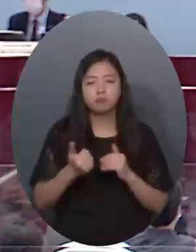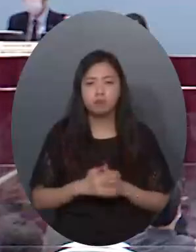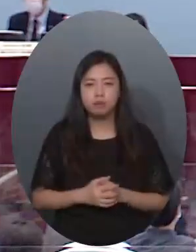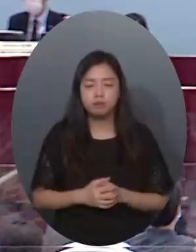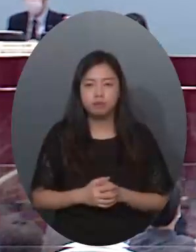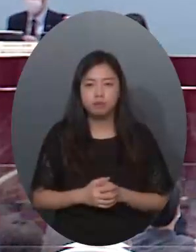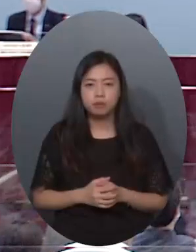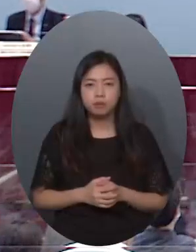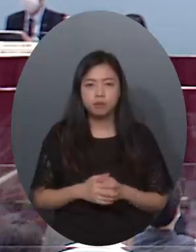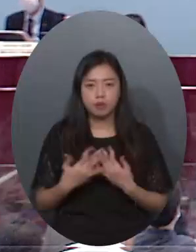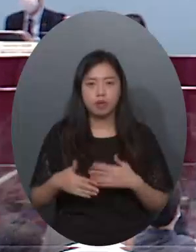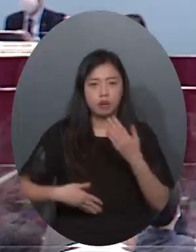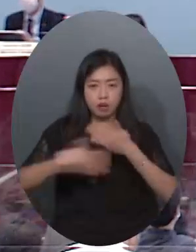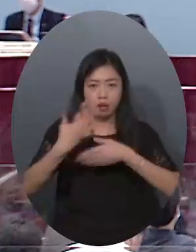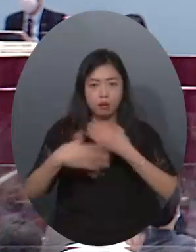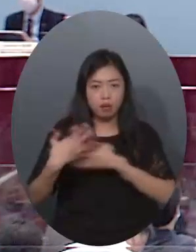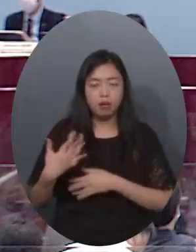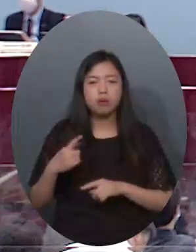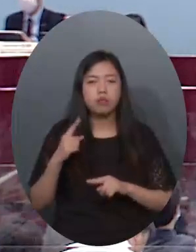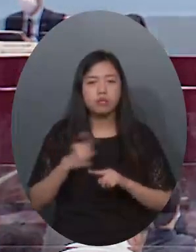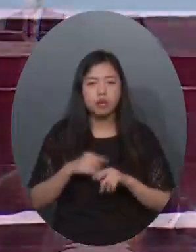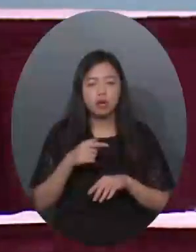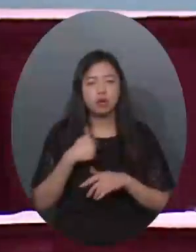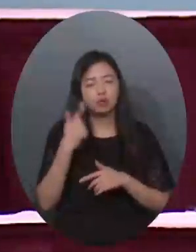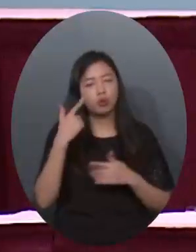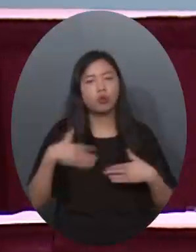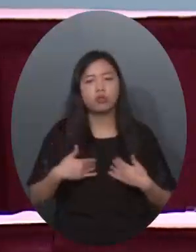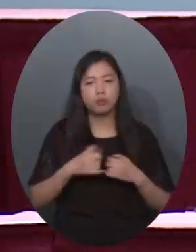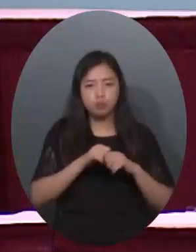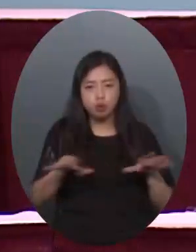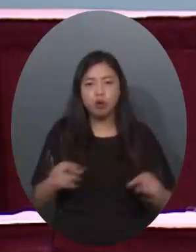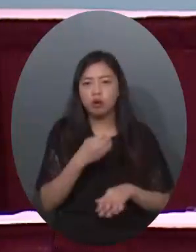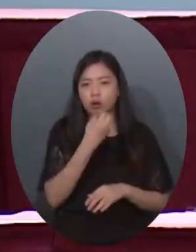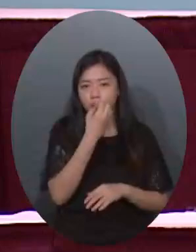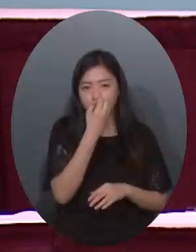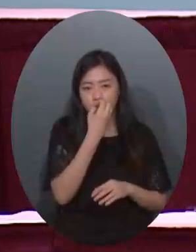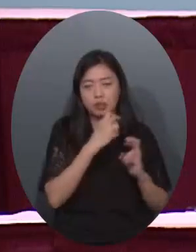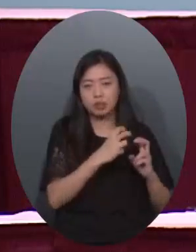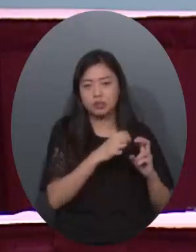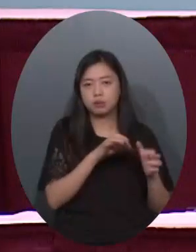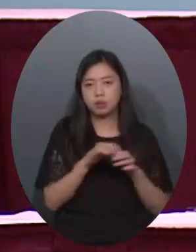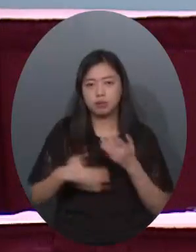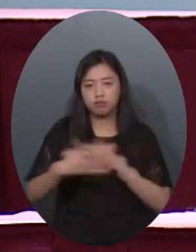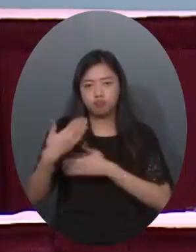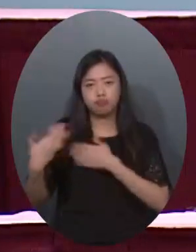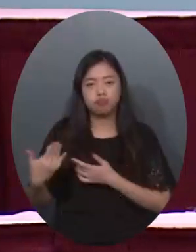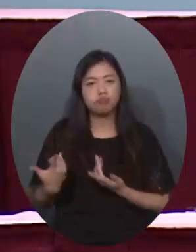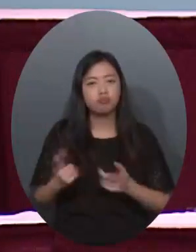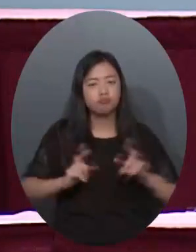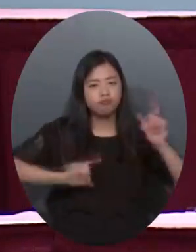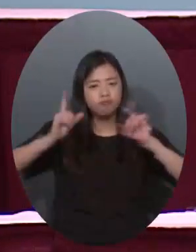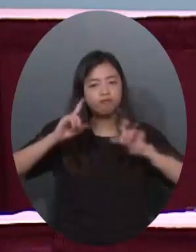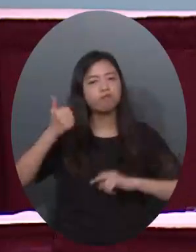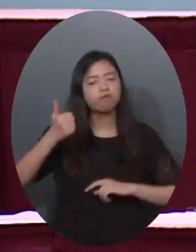物業業務方面，好高興報知大家，港鐵在香港的物業業務表現仍然相對良